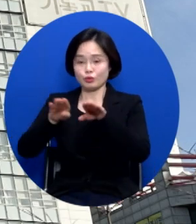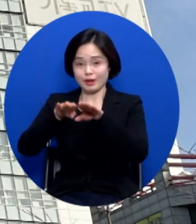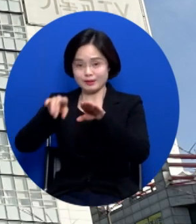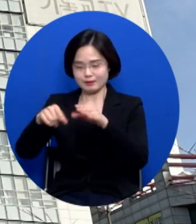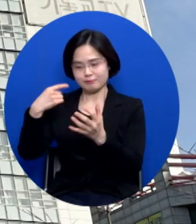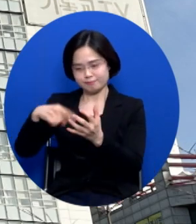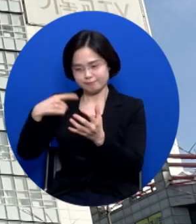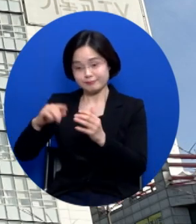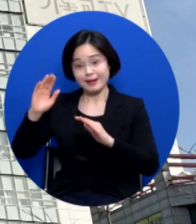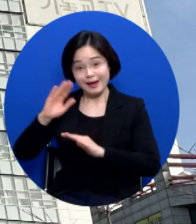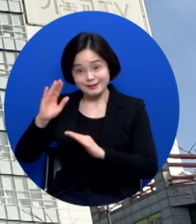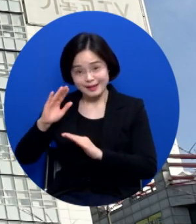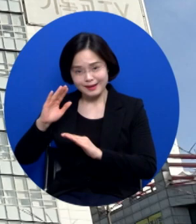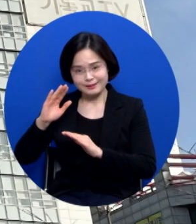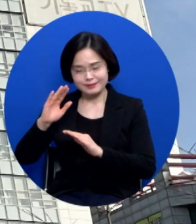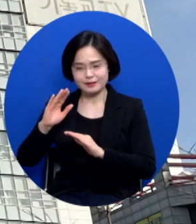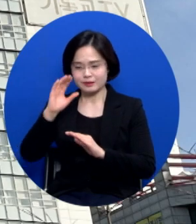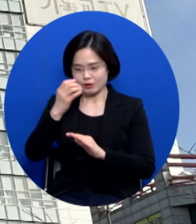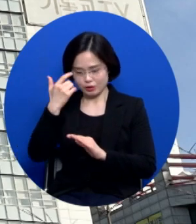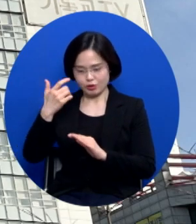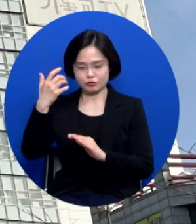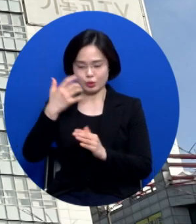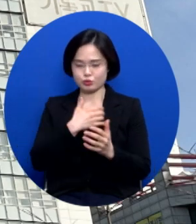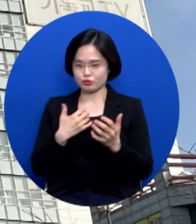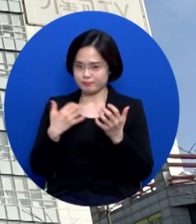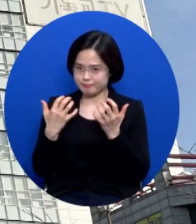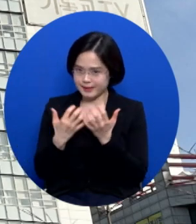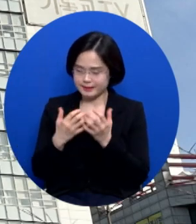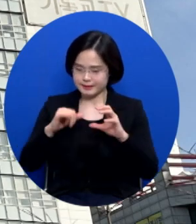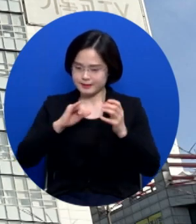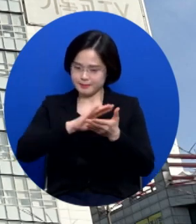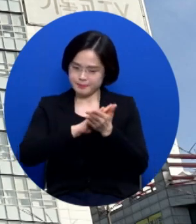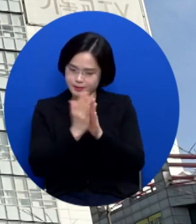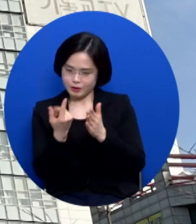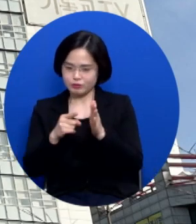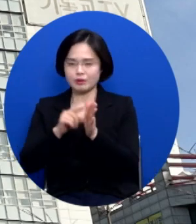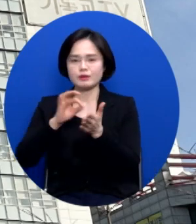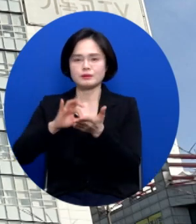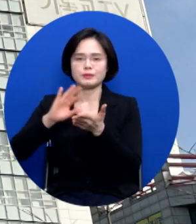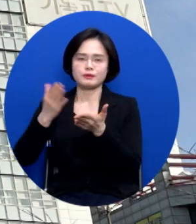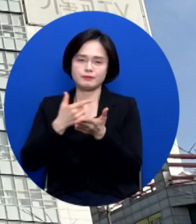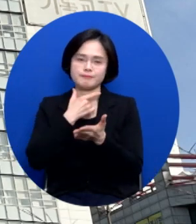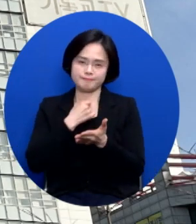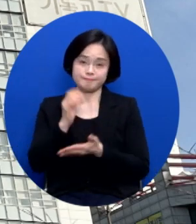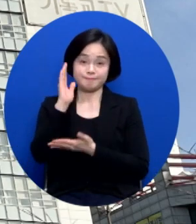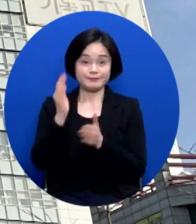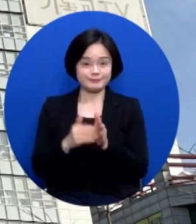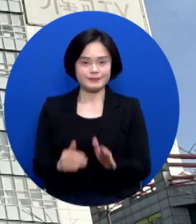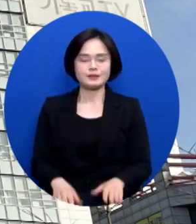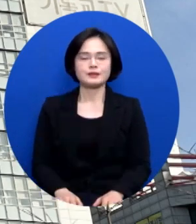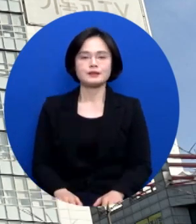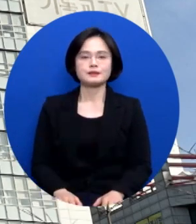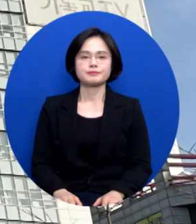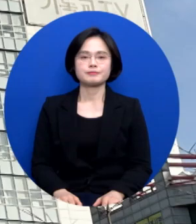다음 세대가 성령으로 충만해 세상을 변화시키는 일에 쓰임받길 바란다고 전했습니다.